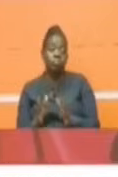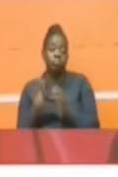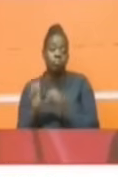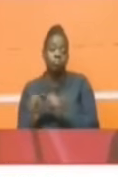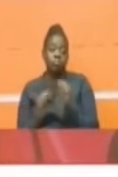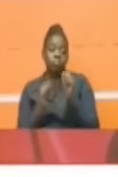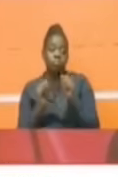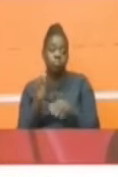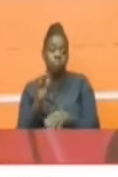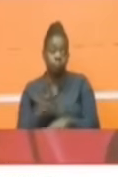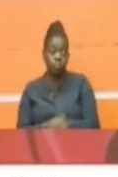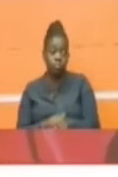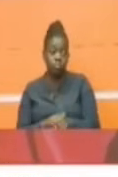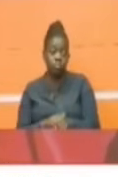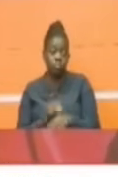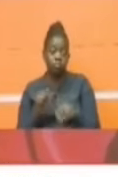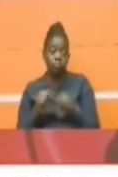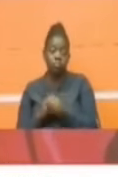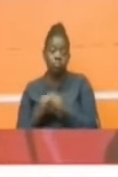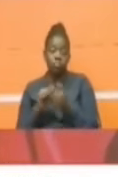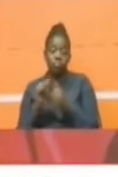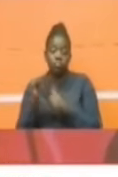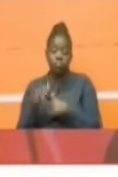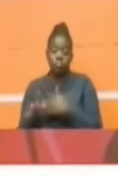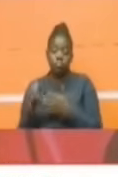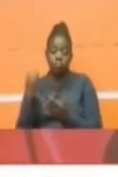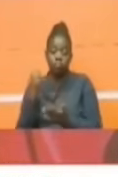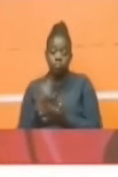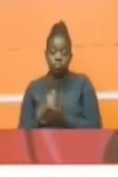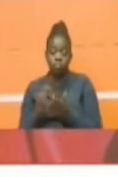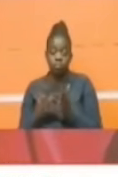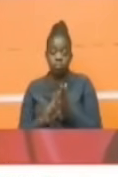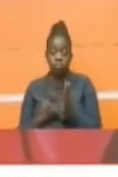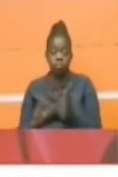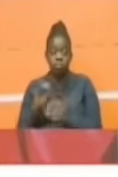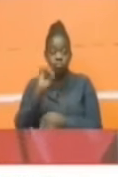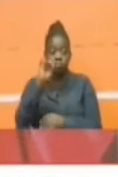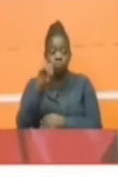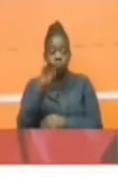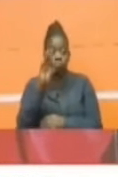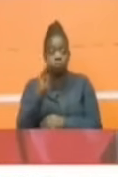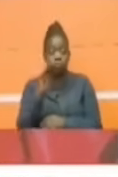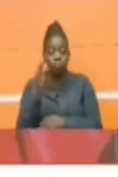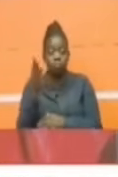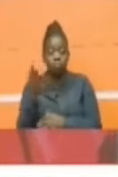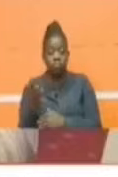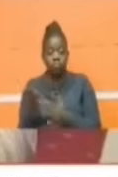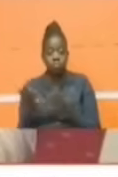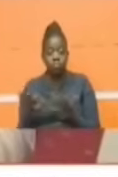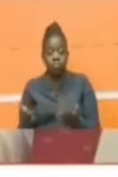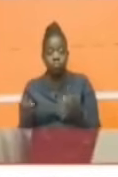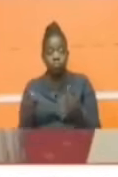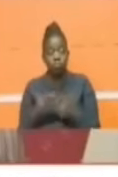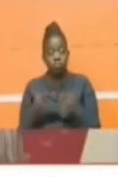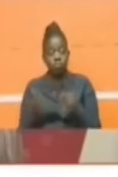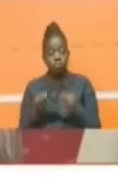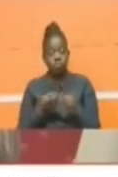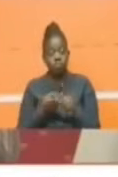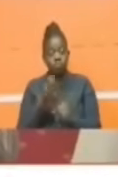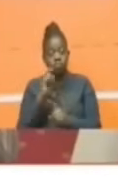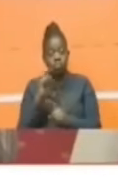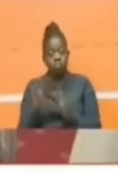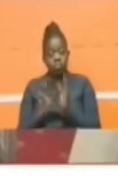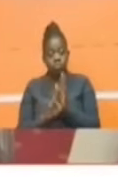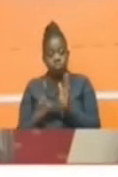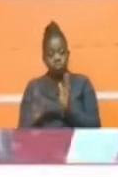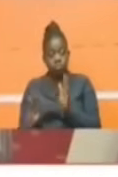tunywereddeko. Abawagidde empaka zino okuli Equity Bank ekiikiriddwa JB Nwagaba nga Crown Beverages abasogola Swedo wa Pepsi bakiikiriddwa